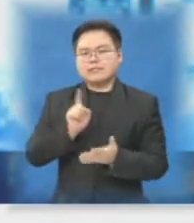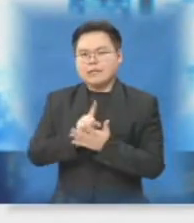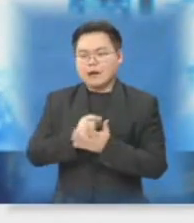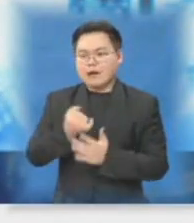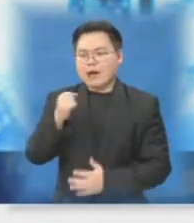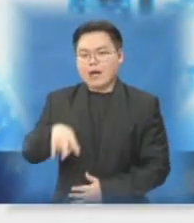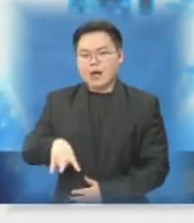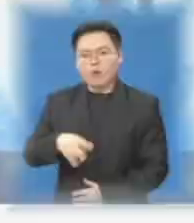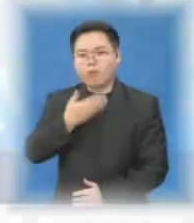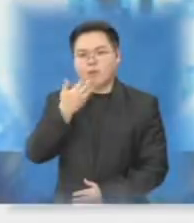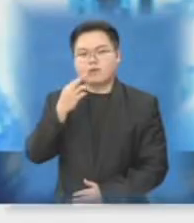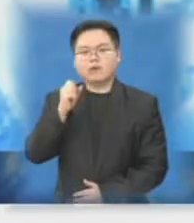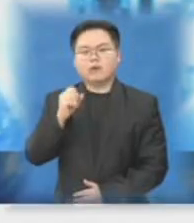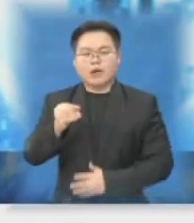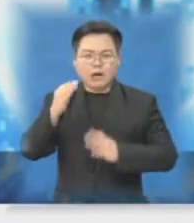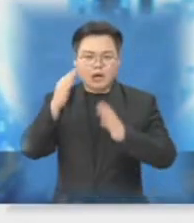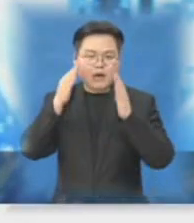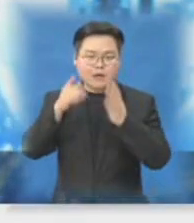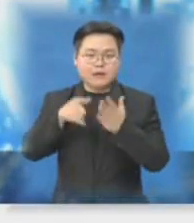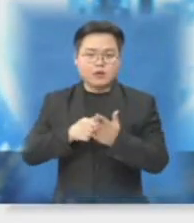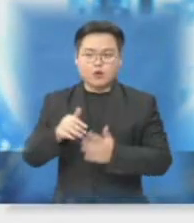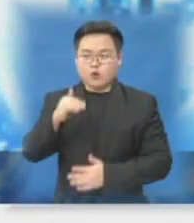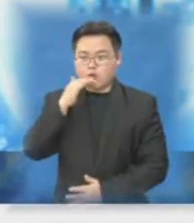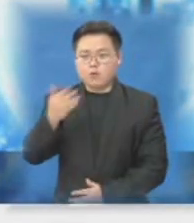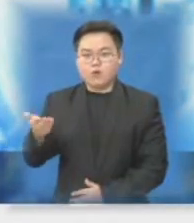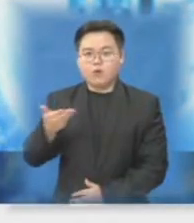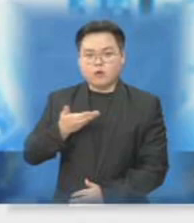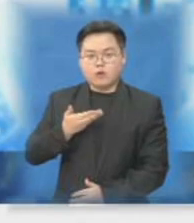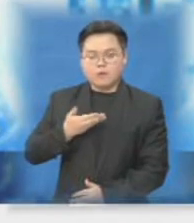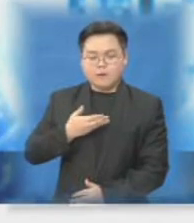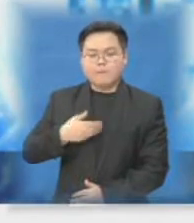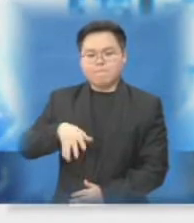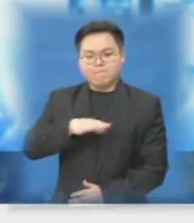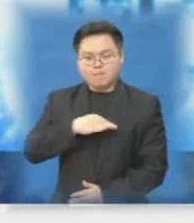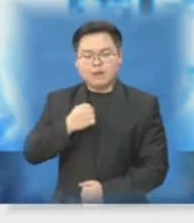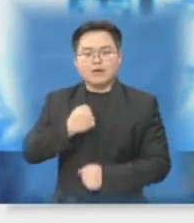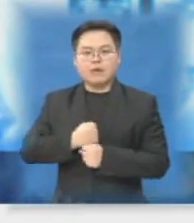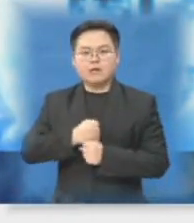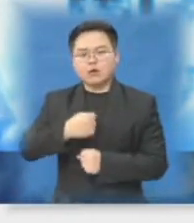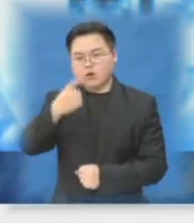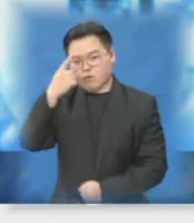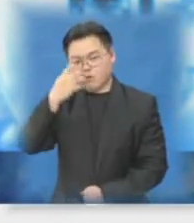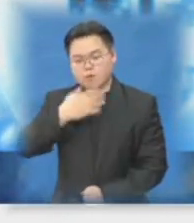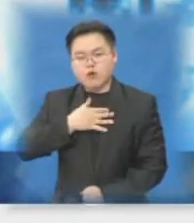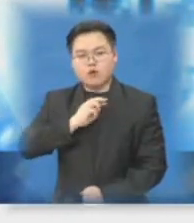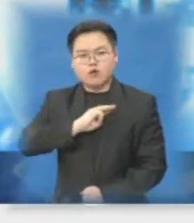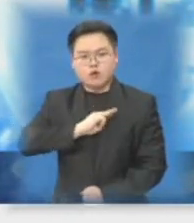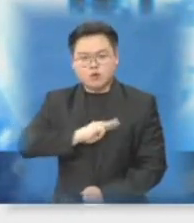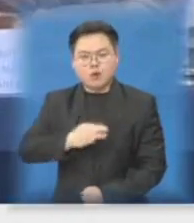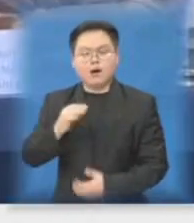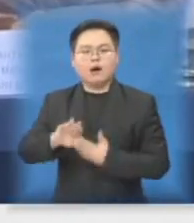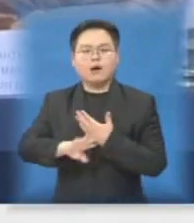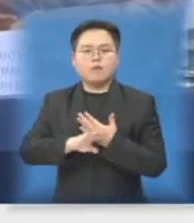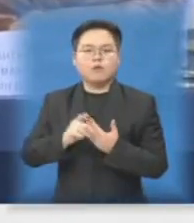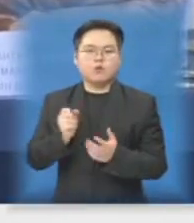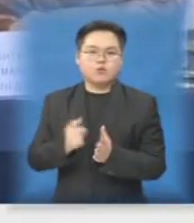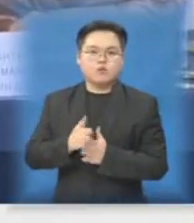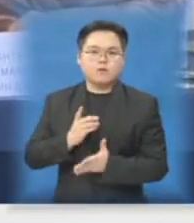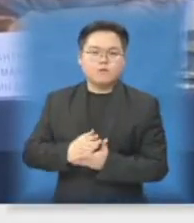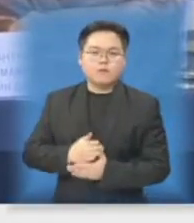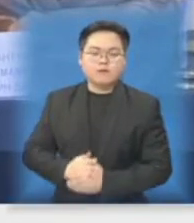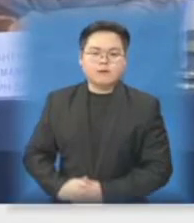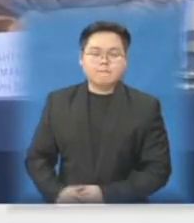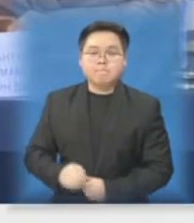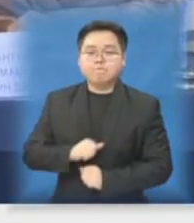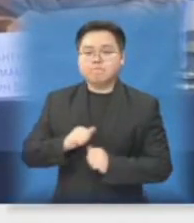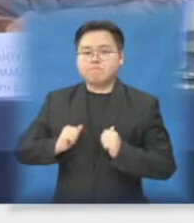зөвлөмжийг өгч байна. Тийм учраас бид бол цаашдаа кибер аюулгүй байдал анхаарахад тодголооч бүглөө гэж байгаа. Зөвхөн